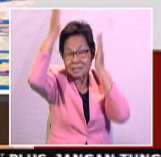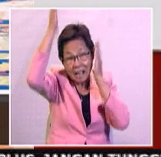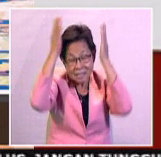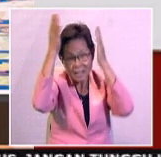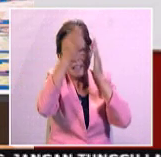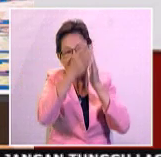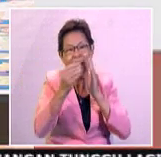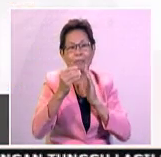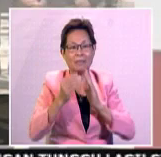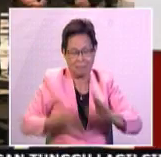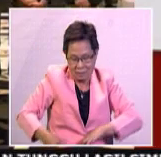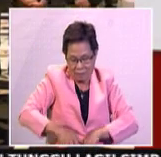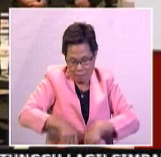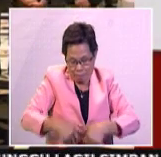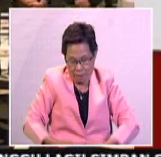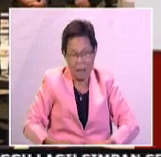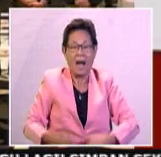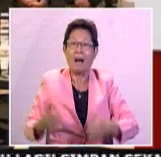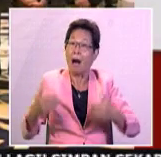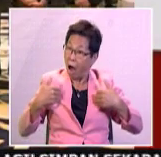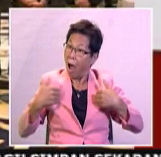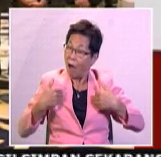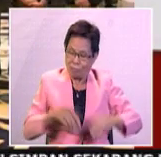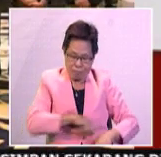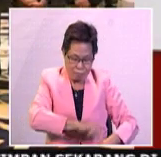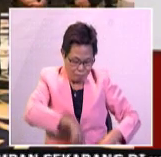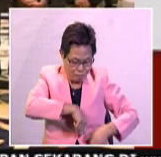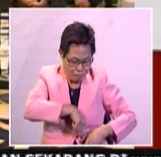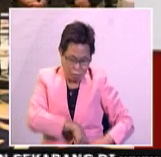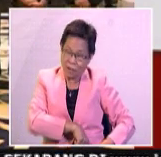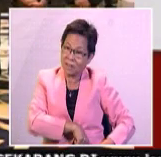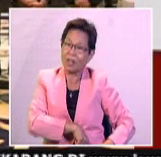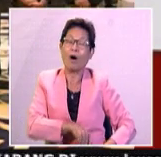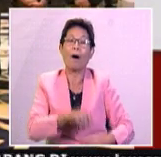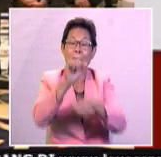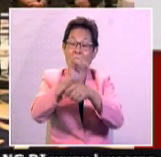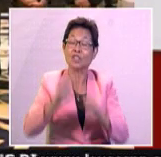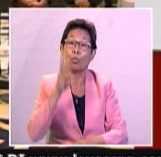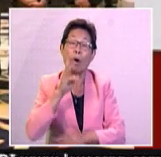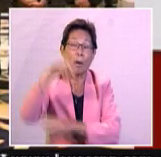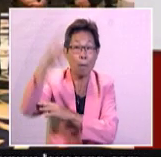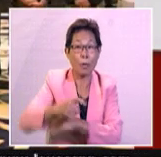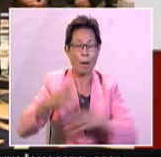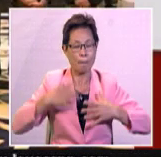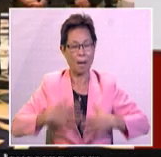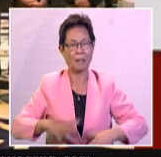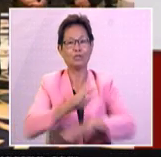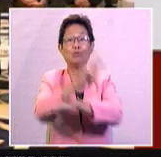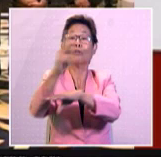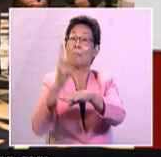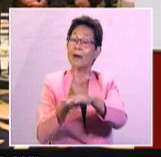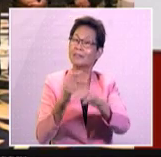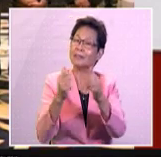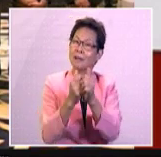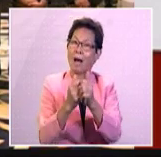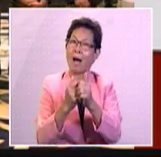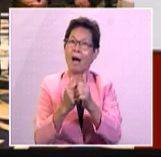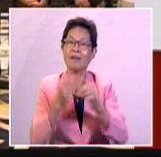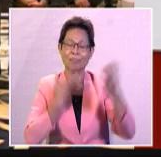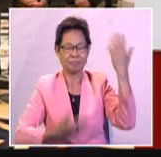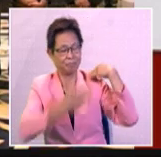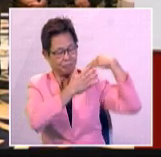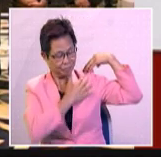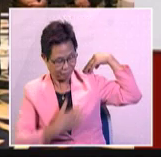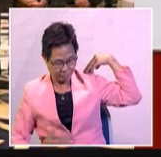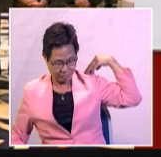dan berbengkung serta lengkap dengan keris di pinggang. Petugas wanita pula wajib berbaju kebangsaan lengkap berselendang